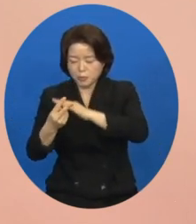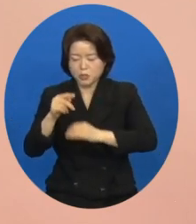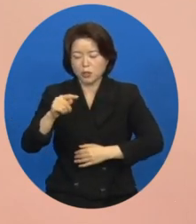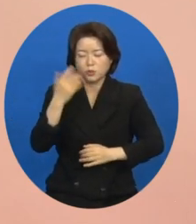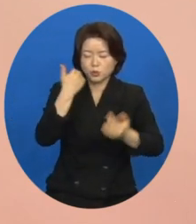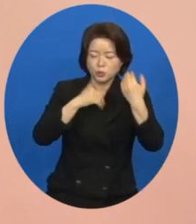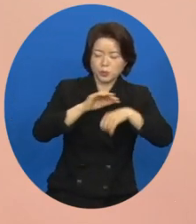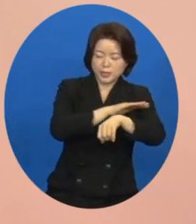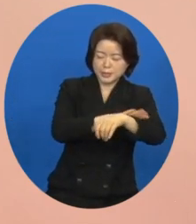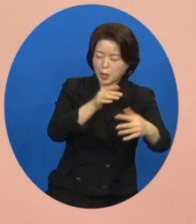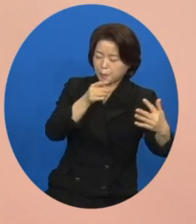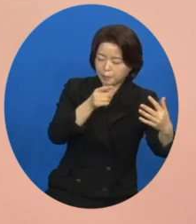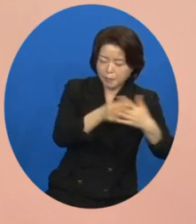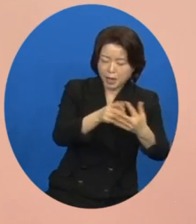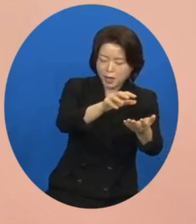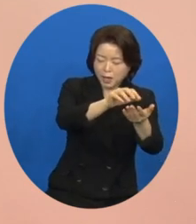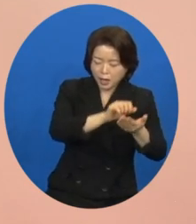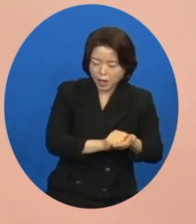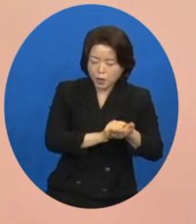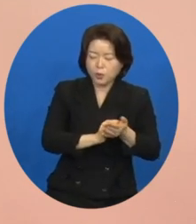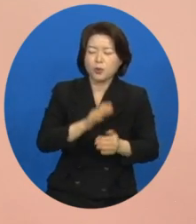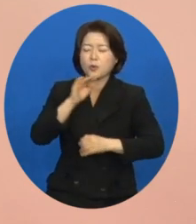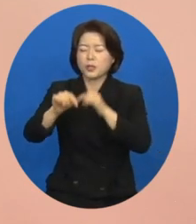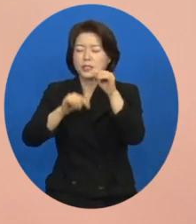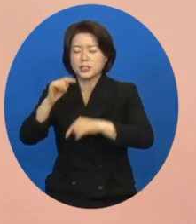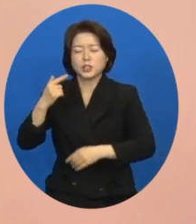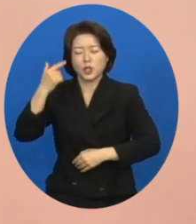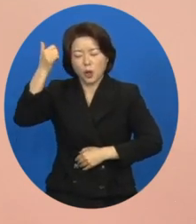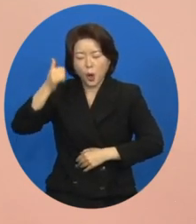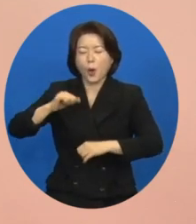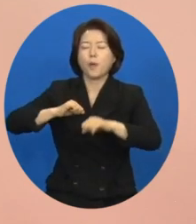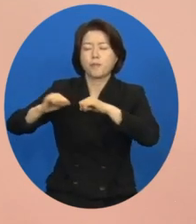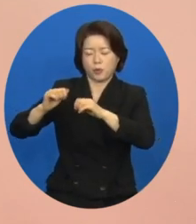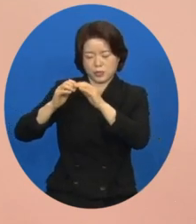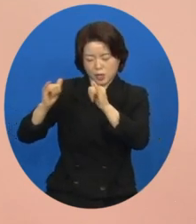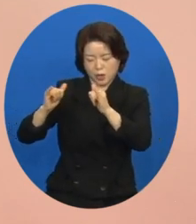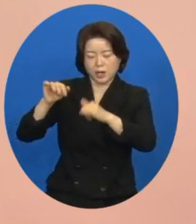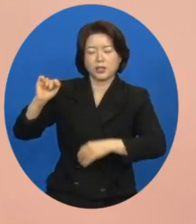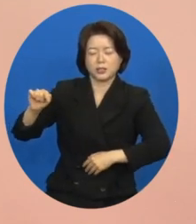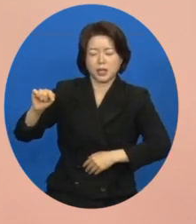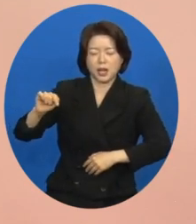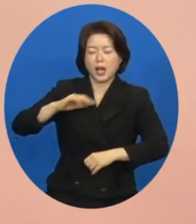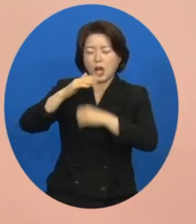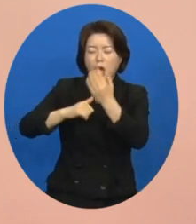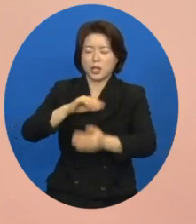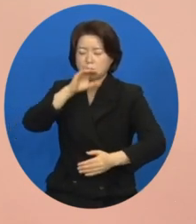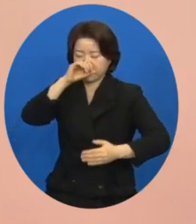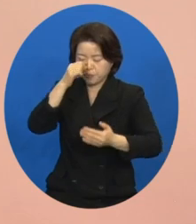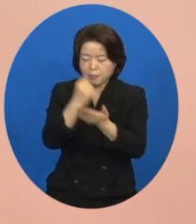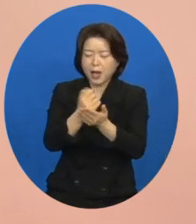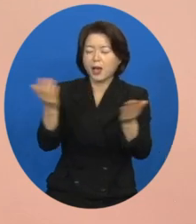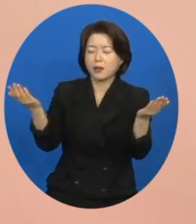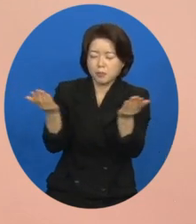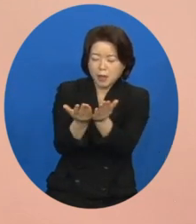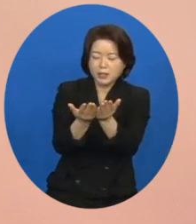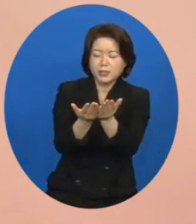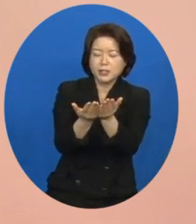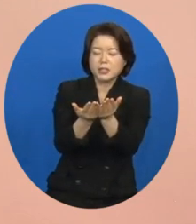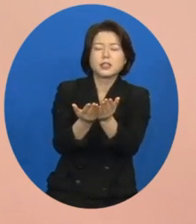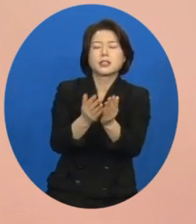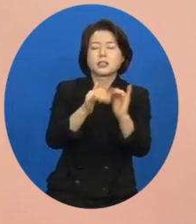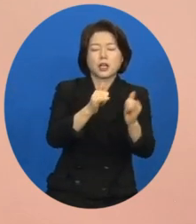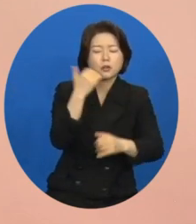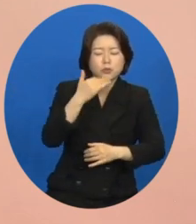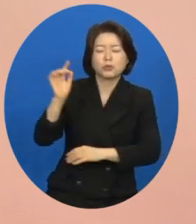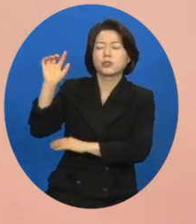잘 이해하고 실천하는 목회자로, 하나님께서 가장 적합한 자로 김다희 목사님을 세우신